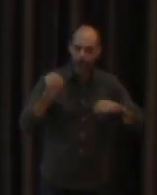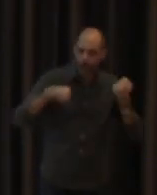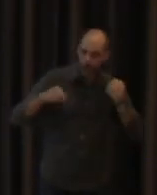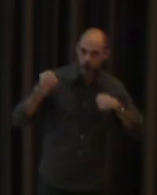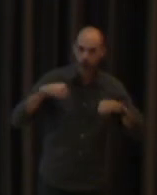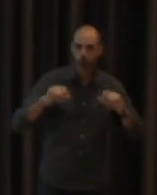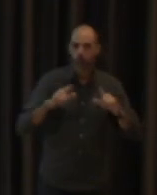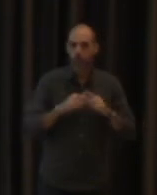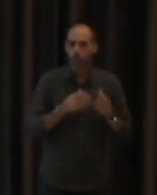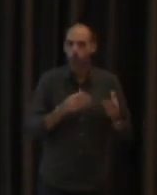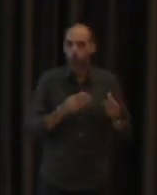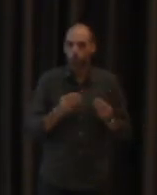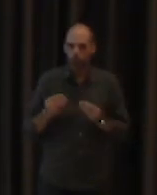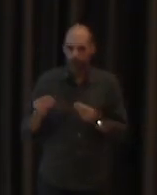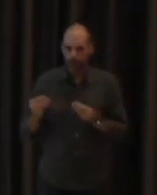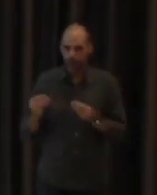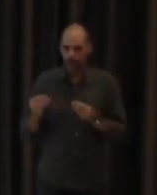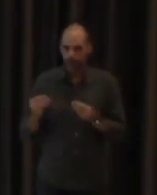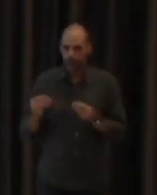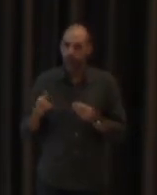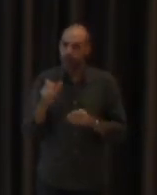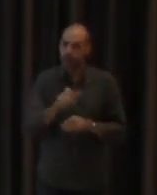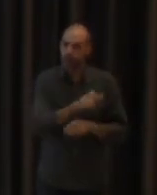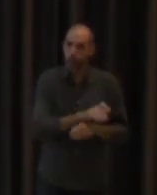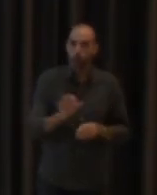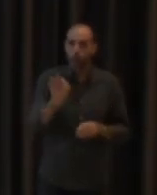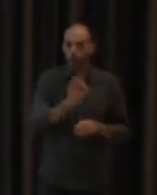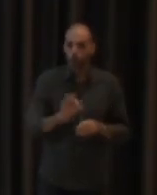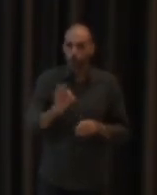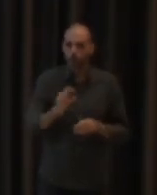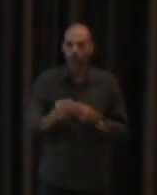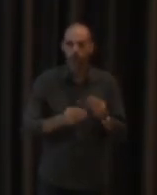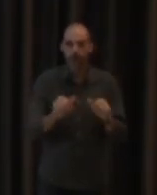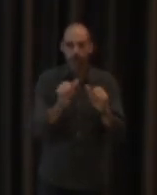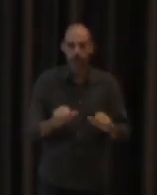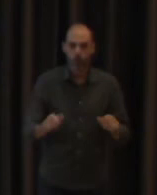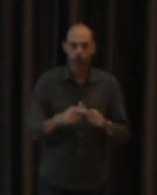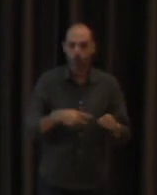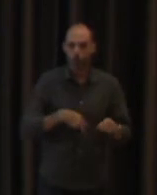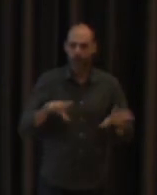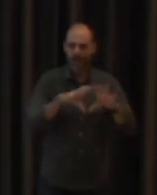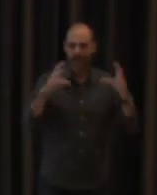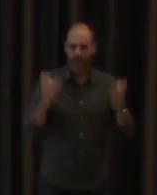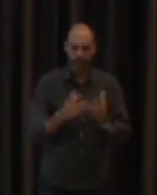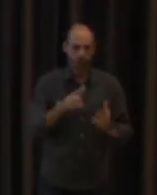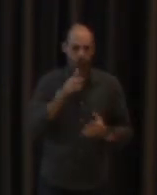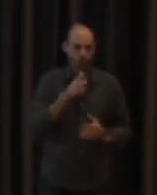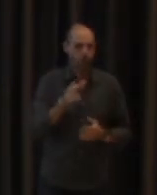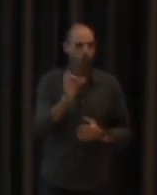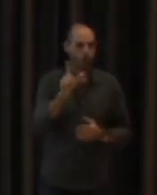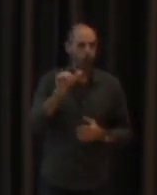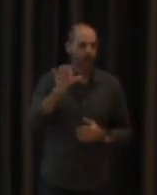estat, d'una pluralitat d'entitats o d'individus i ho fan de manera holística, és a dir, prediquen